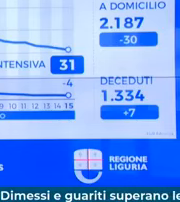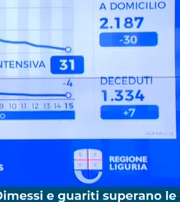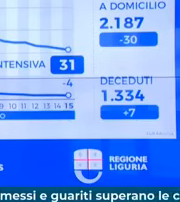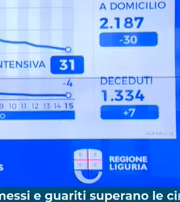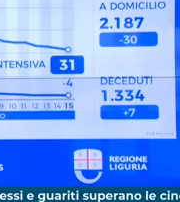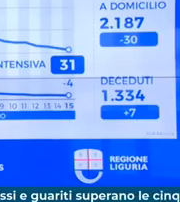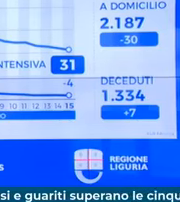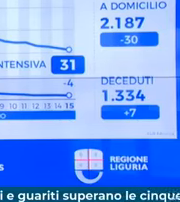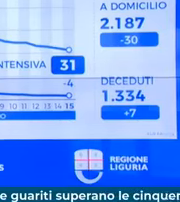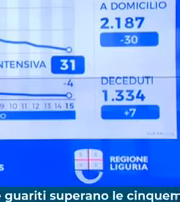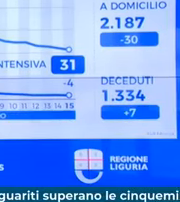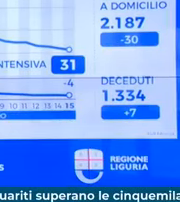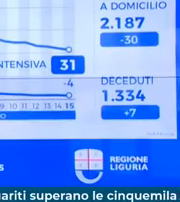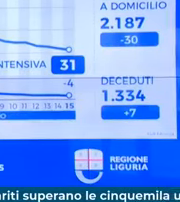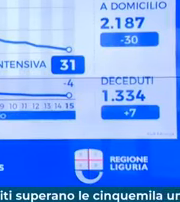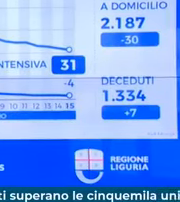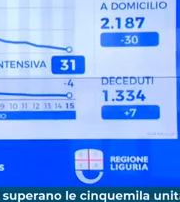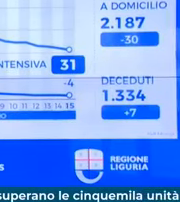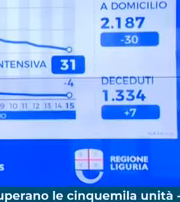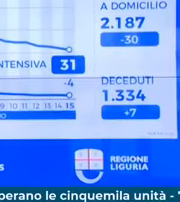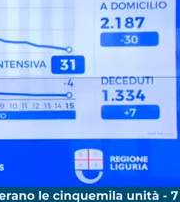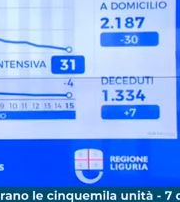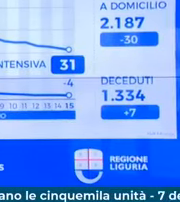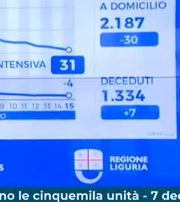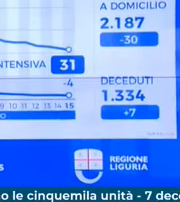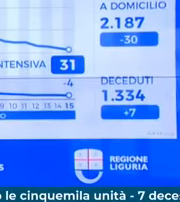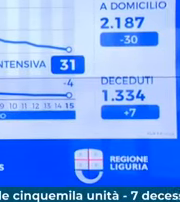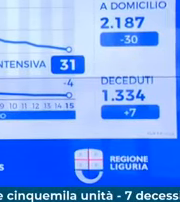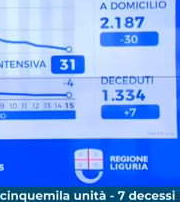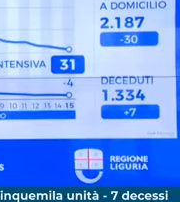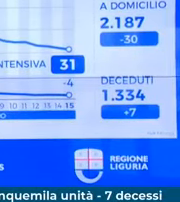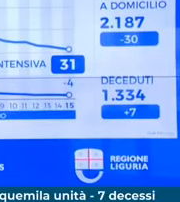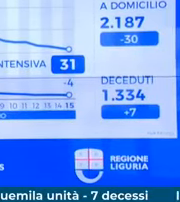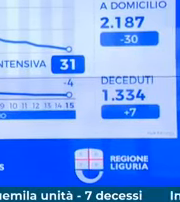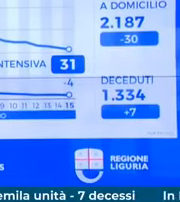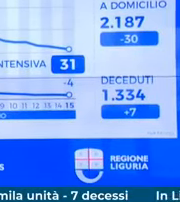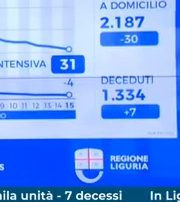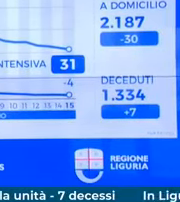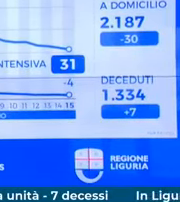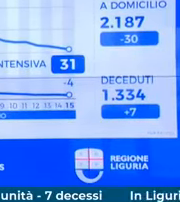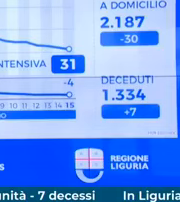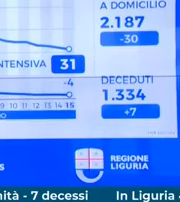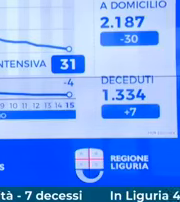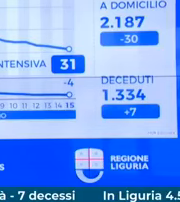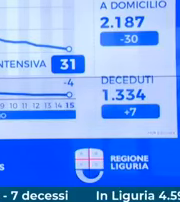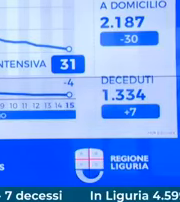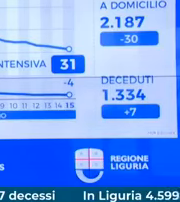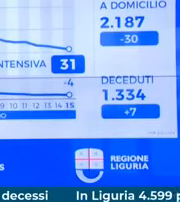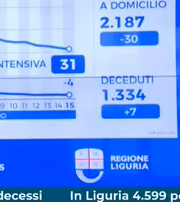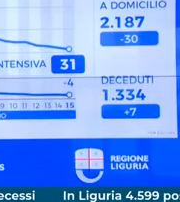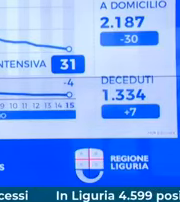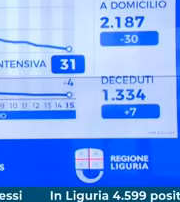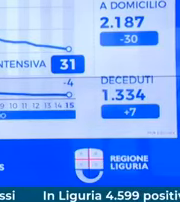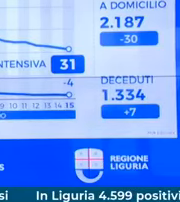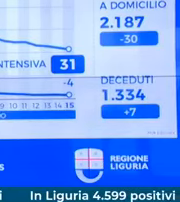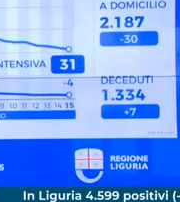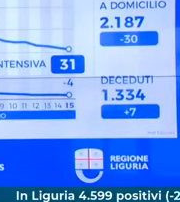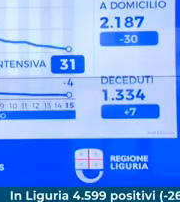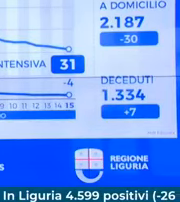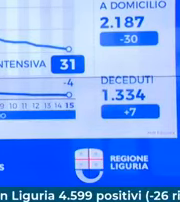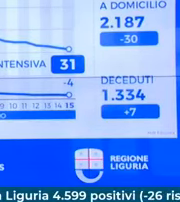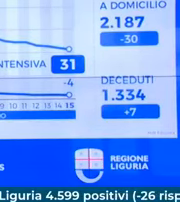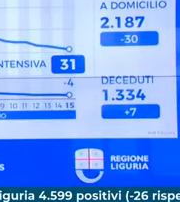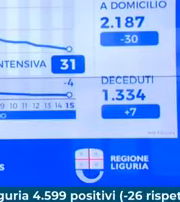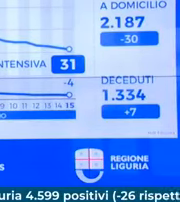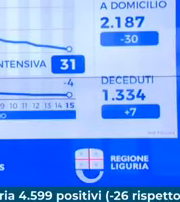35 ieri, come ha ricordato poco fa in un'altra conferenza stampa, il professor Bassetti. Sono ormai quasi